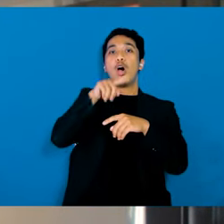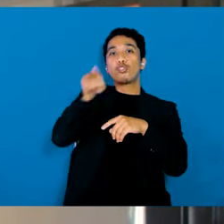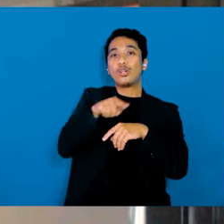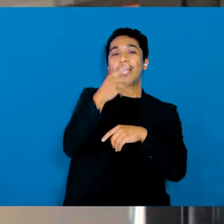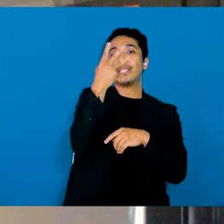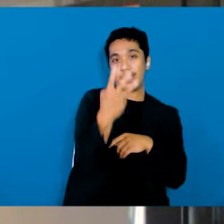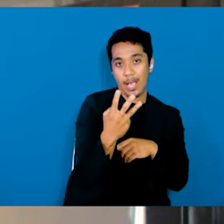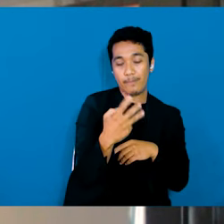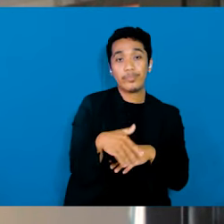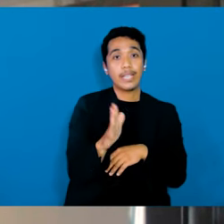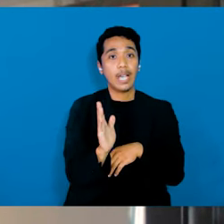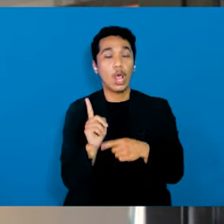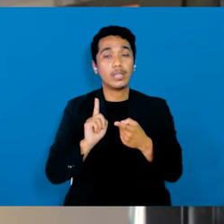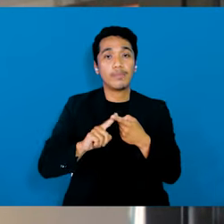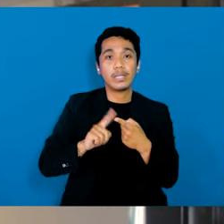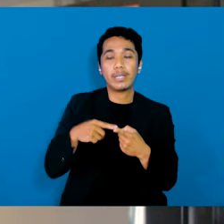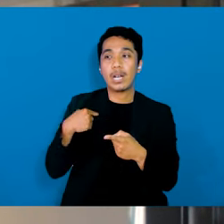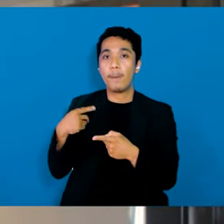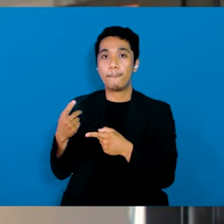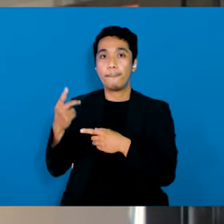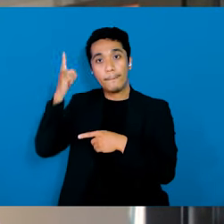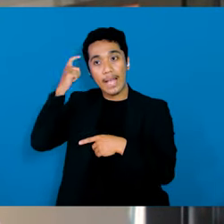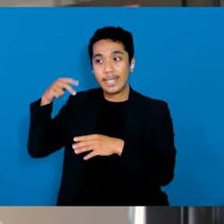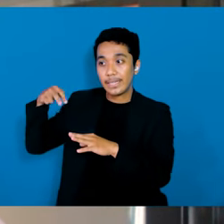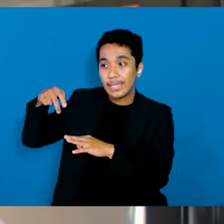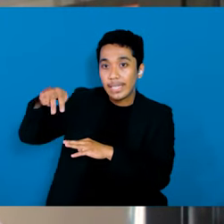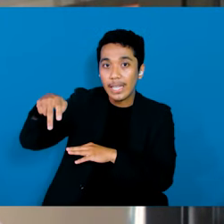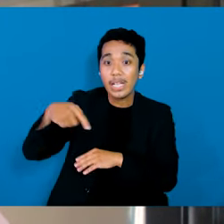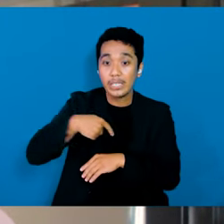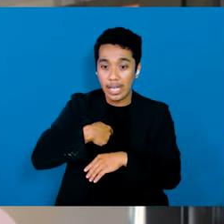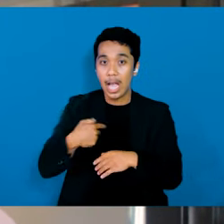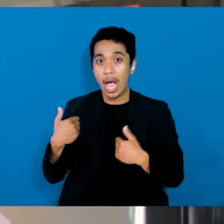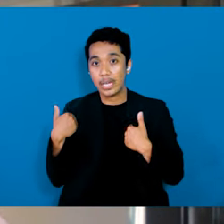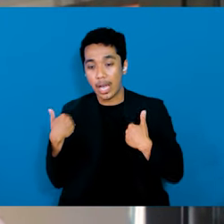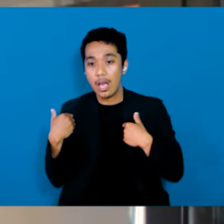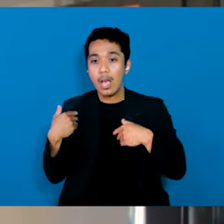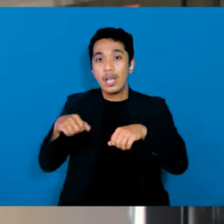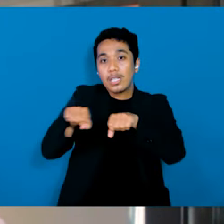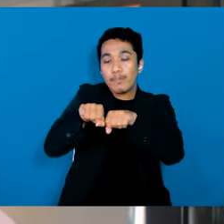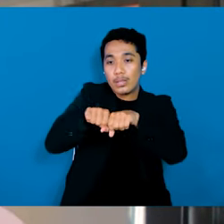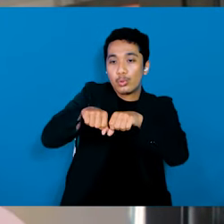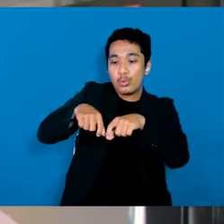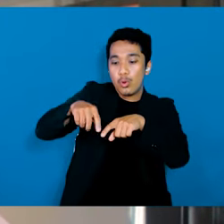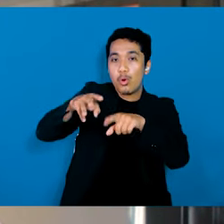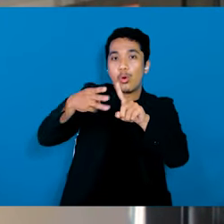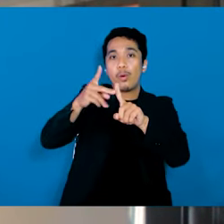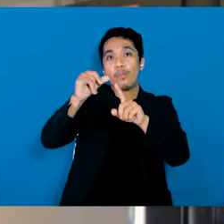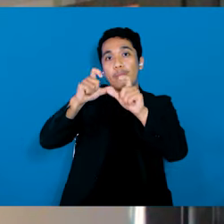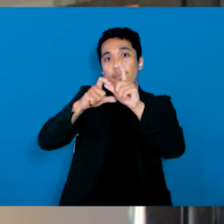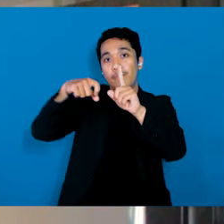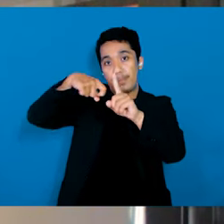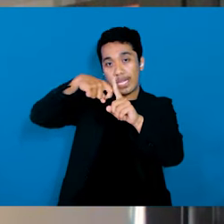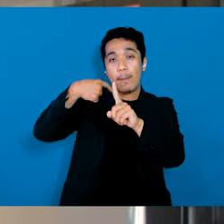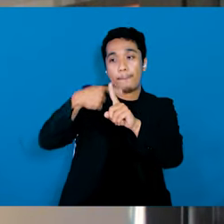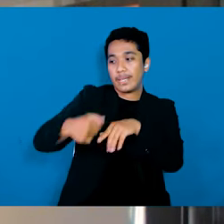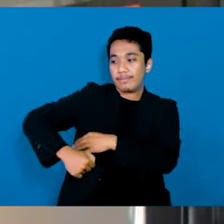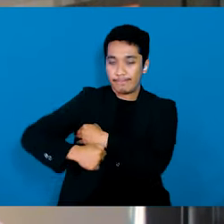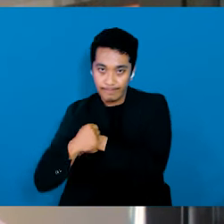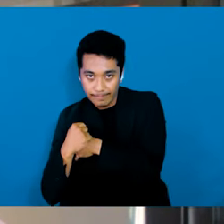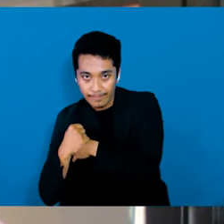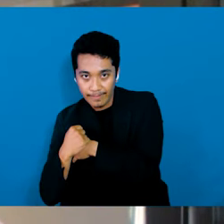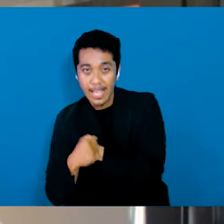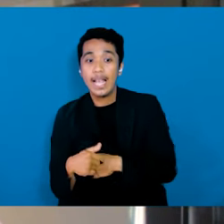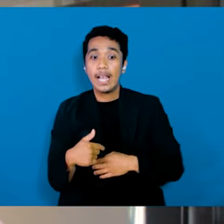ketika kawan-kawan belajar berjalan, saya dikasih krek sama bris, sepatu penegak itu ya. Kemudian ketika